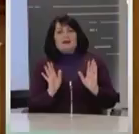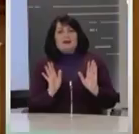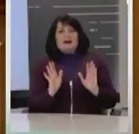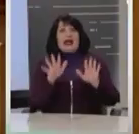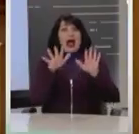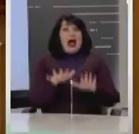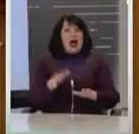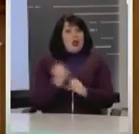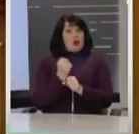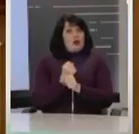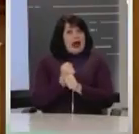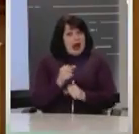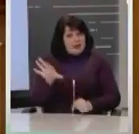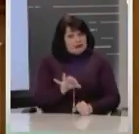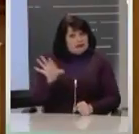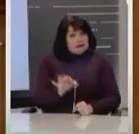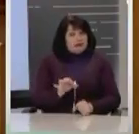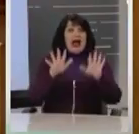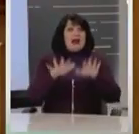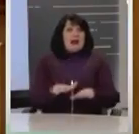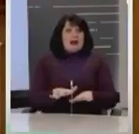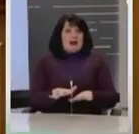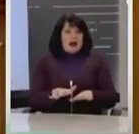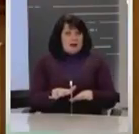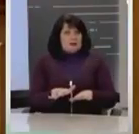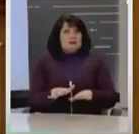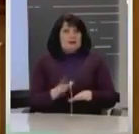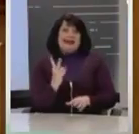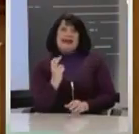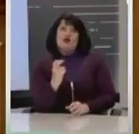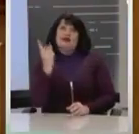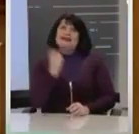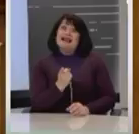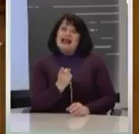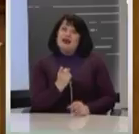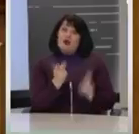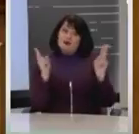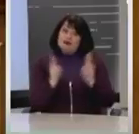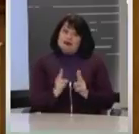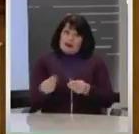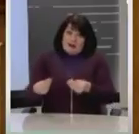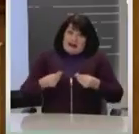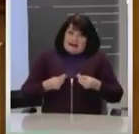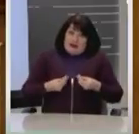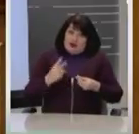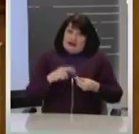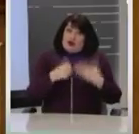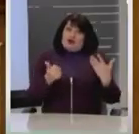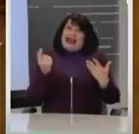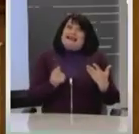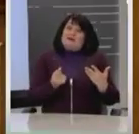της απασχόλησης, με την ανεργία να είναι στο 20%, ενώ την παραλάβαμε στο